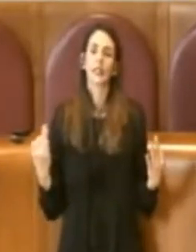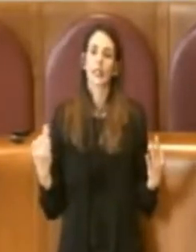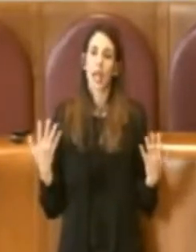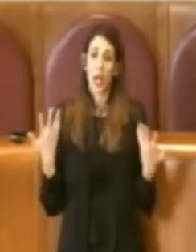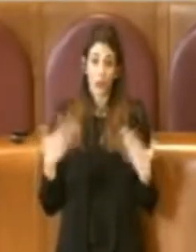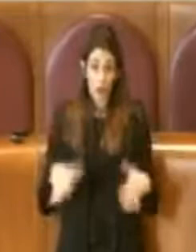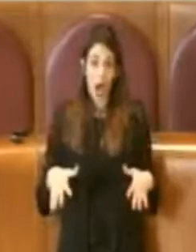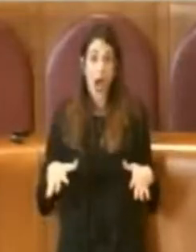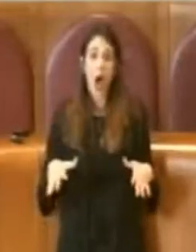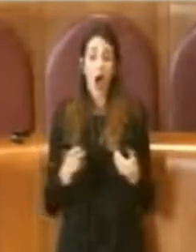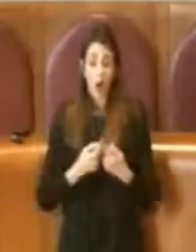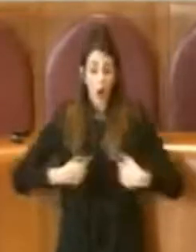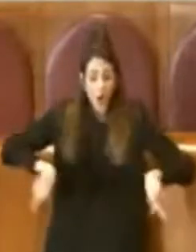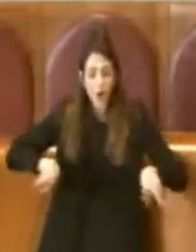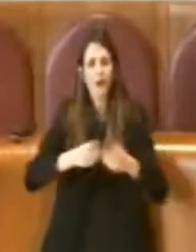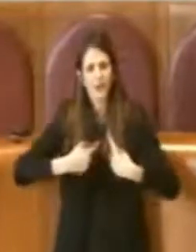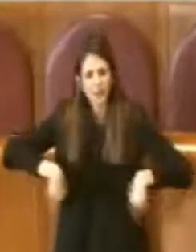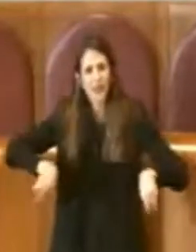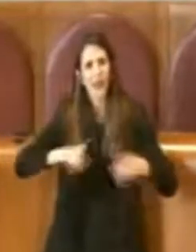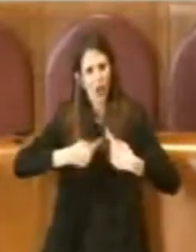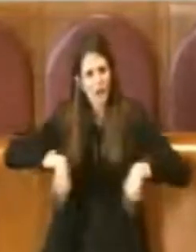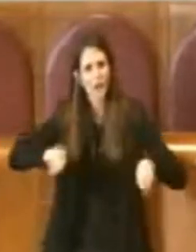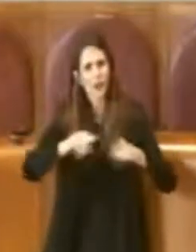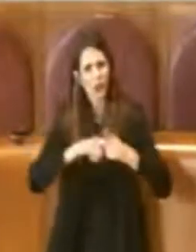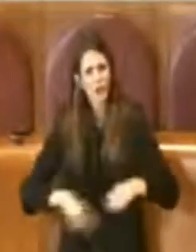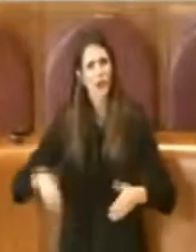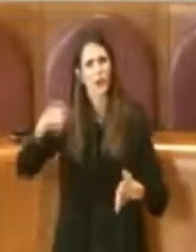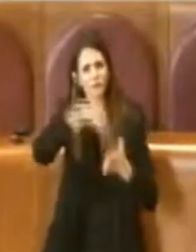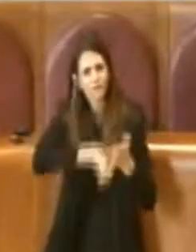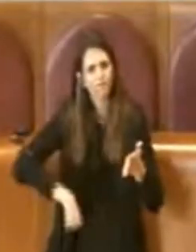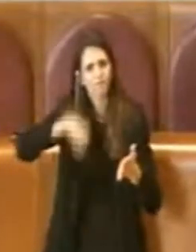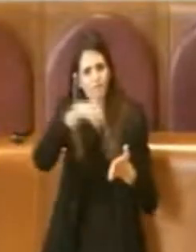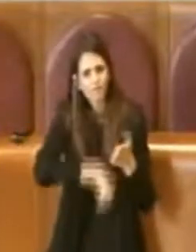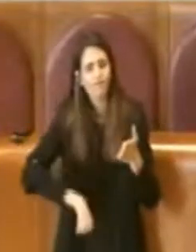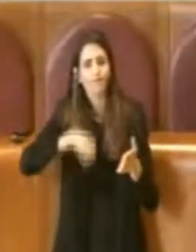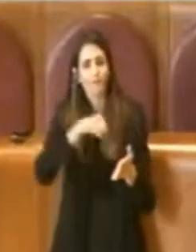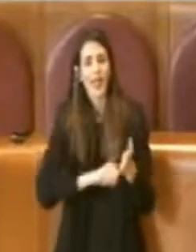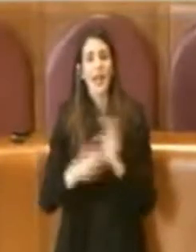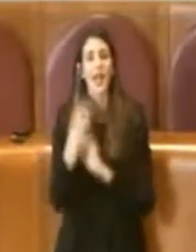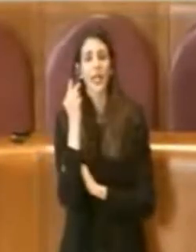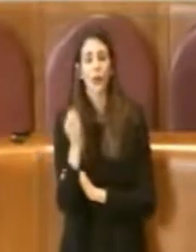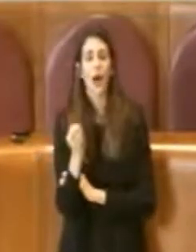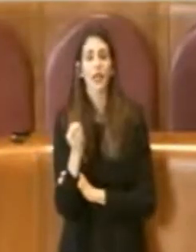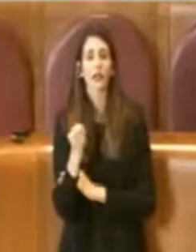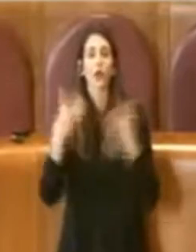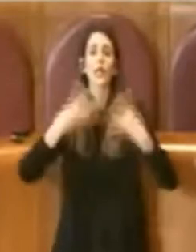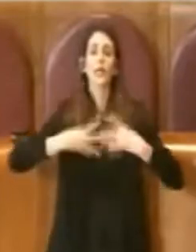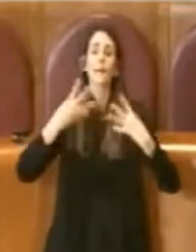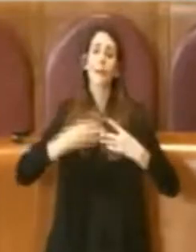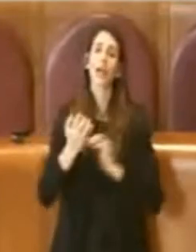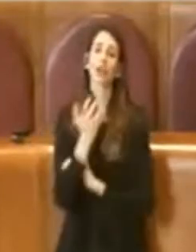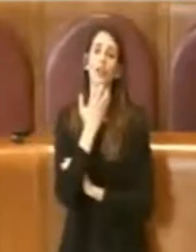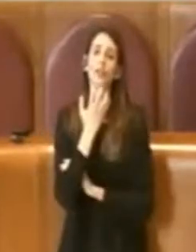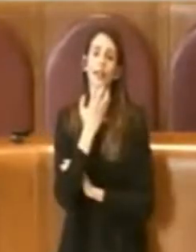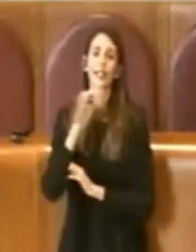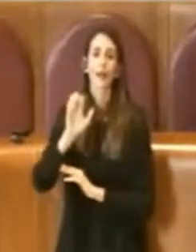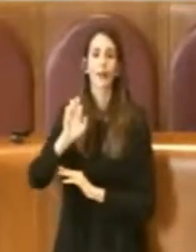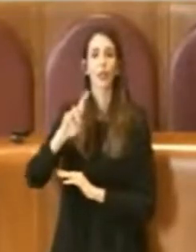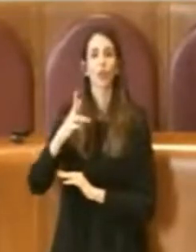commissioni, anche richieste dalle opposizioni, per quanto riguarda i riscaldamenti degli immobili ERP, l'ultima